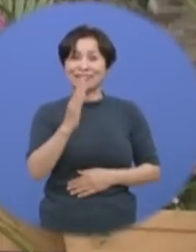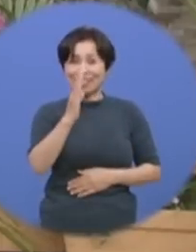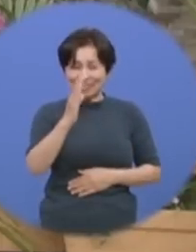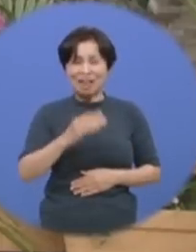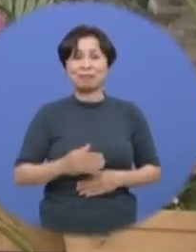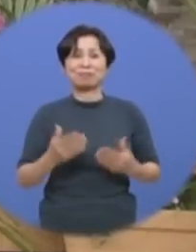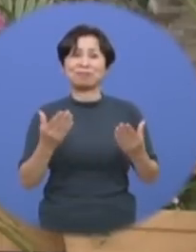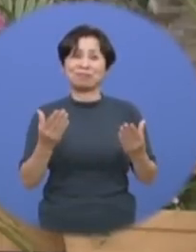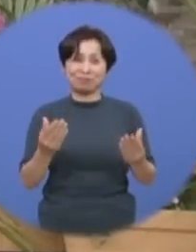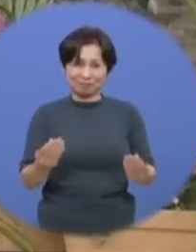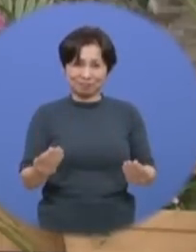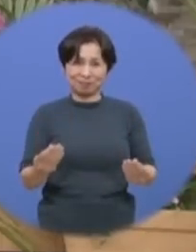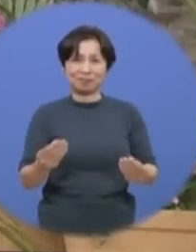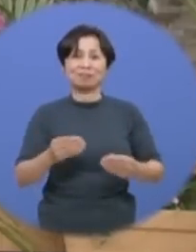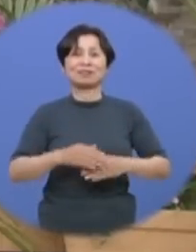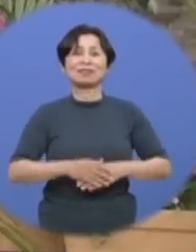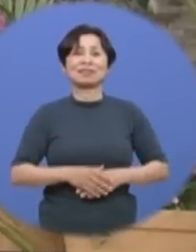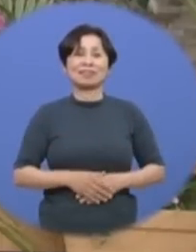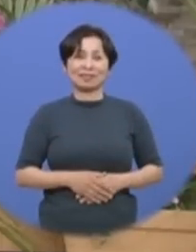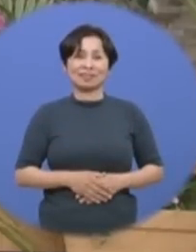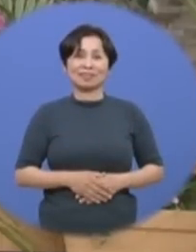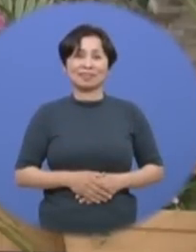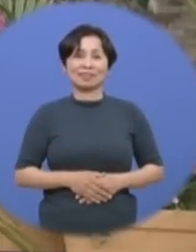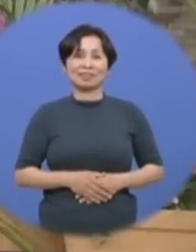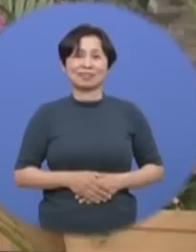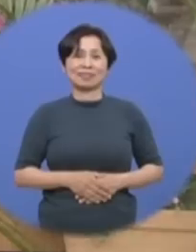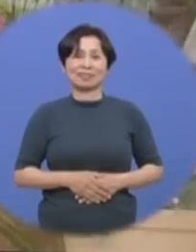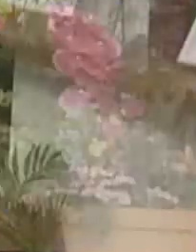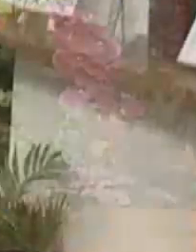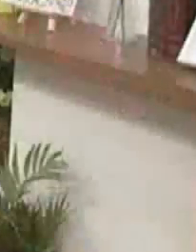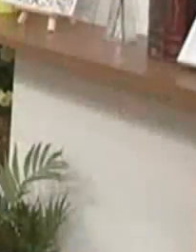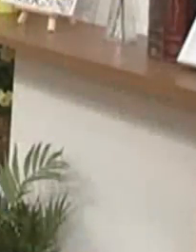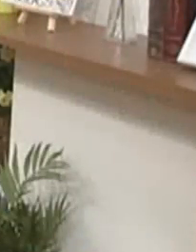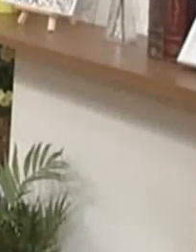それでは今日はこの辺りで失礼致します